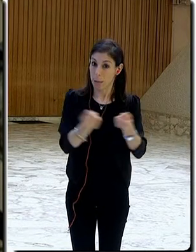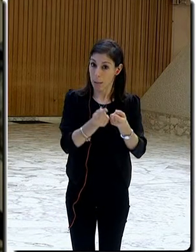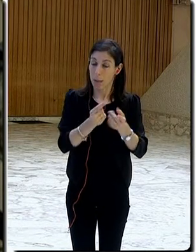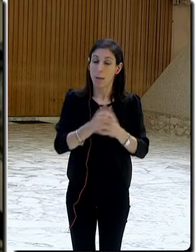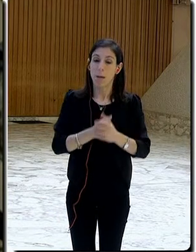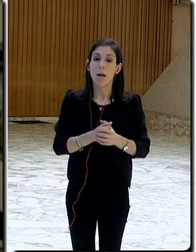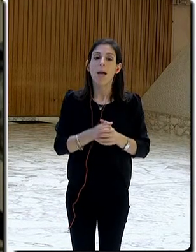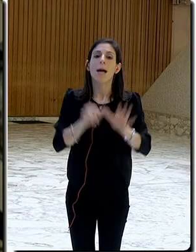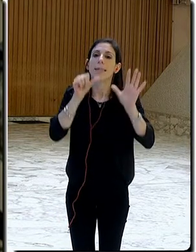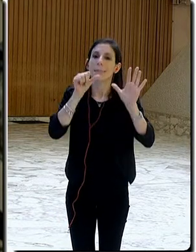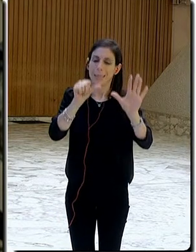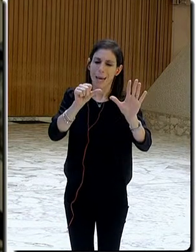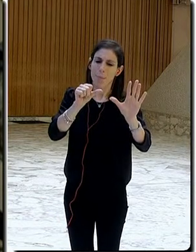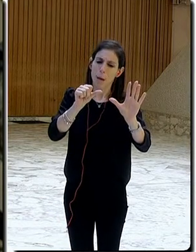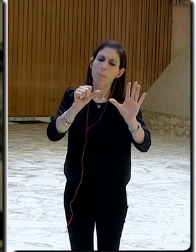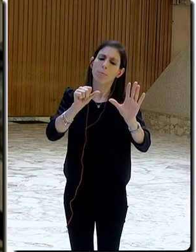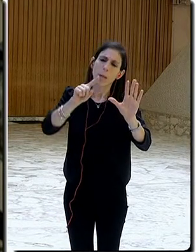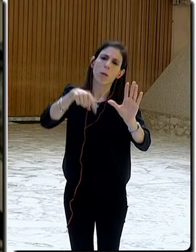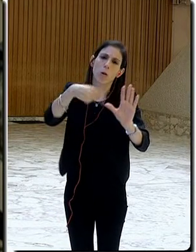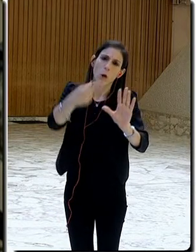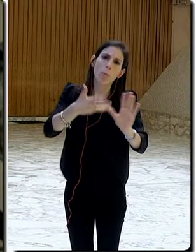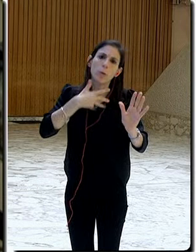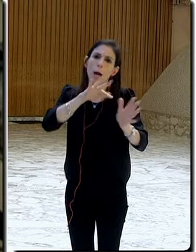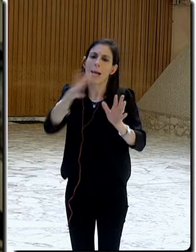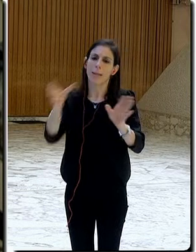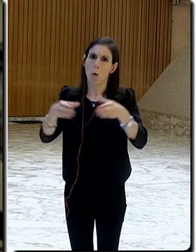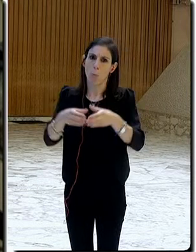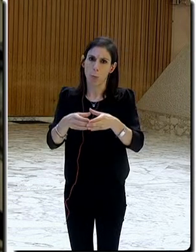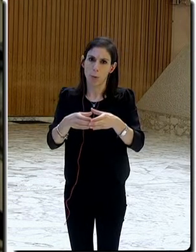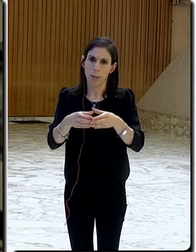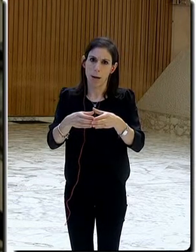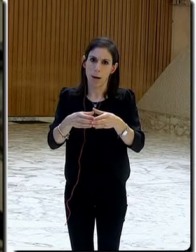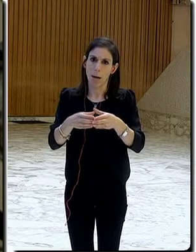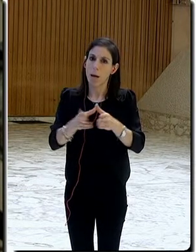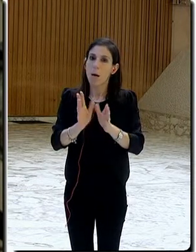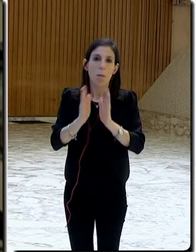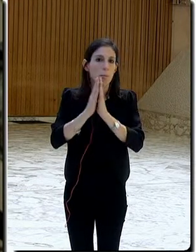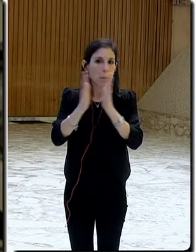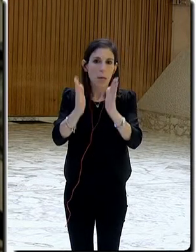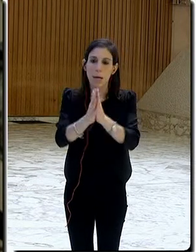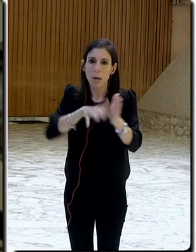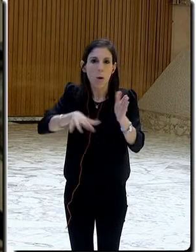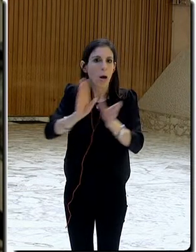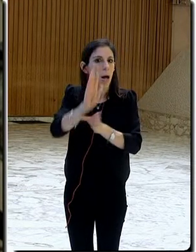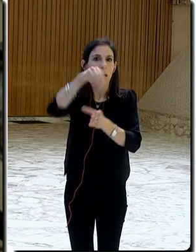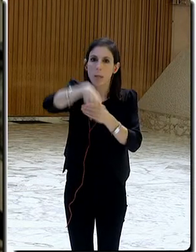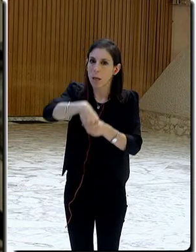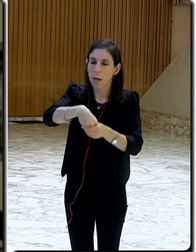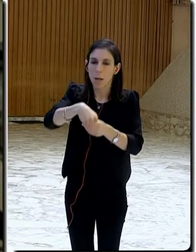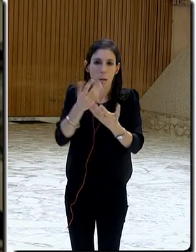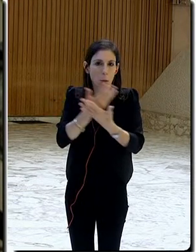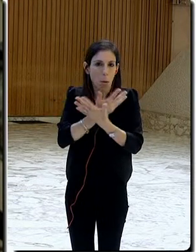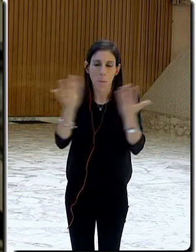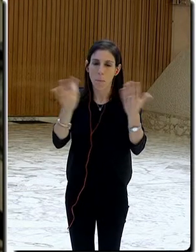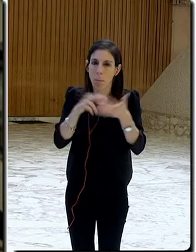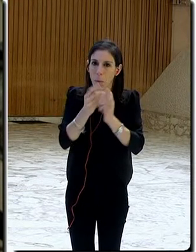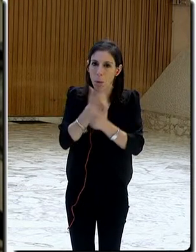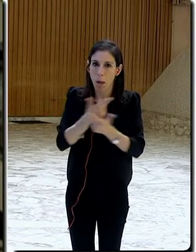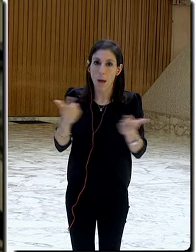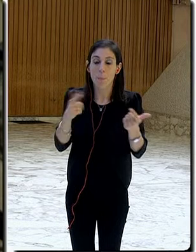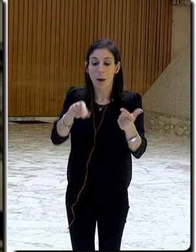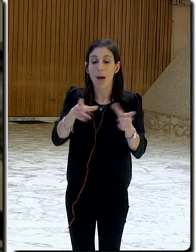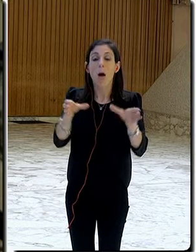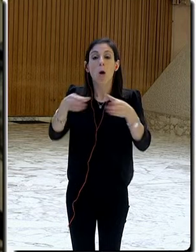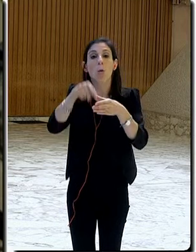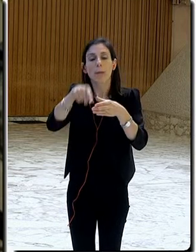autre communauté est formée. Pleinement insérée dans l'église locale, la communauté est accompagnée par un aumônier, mais